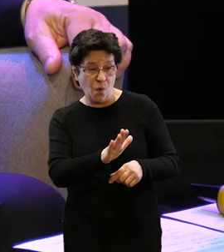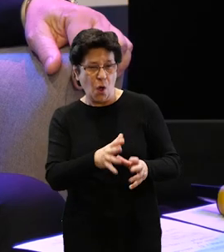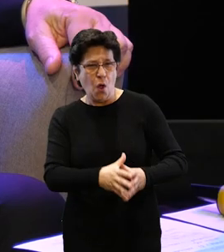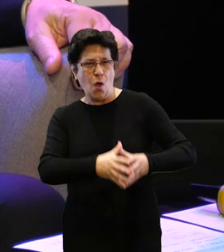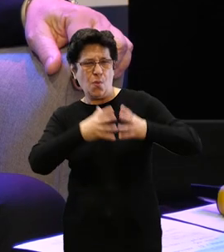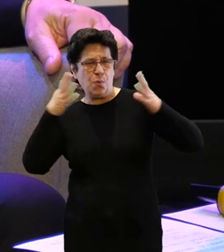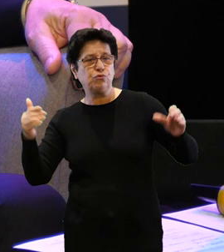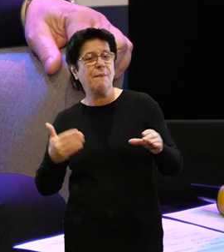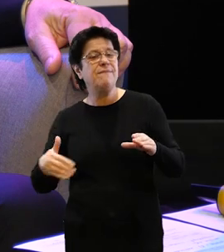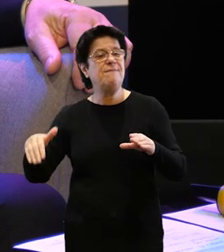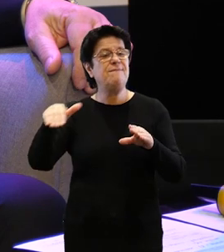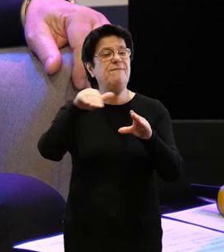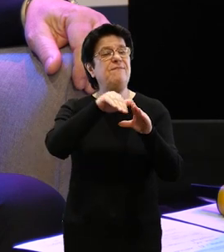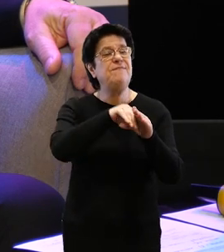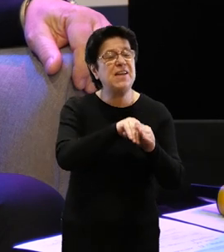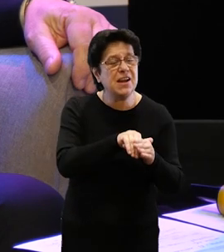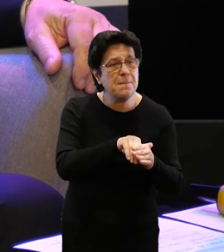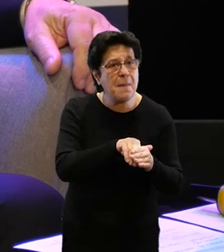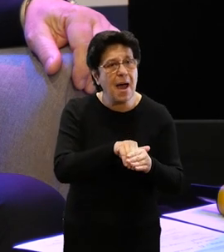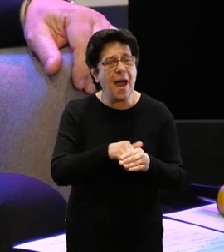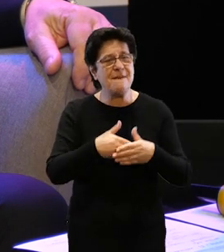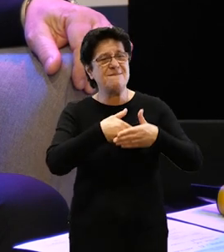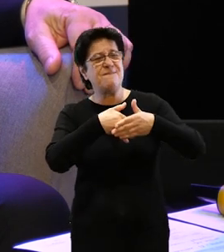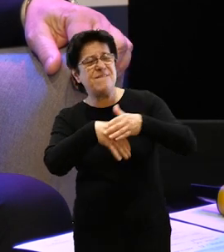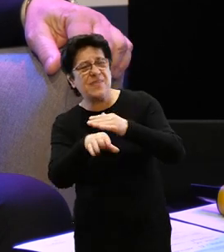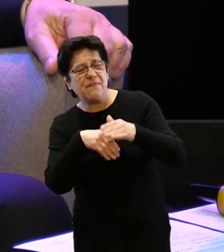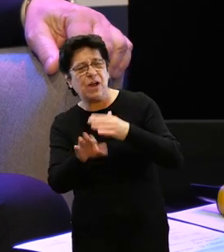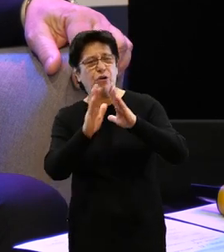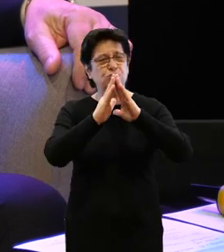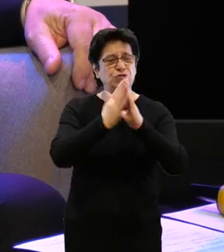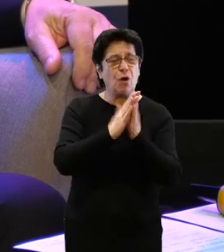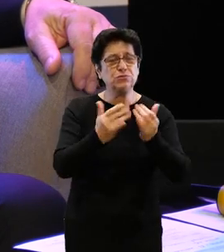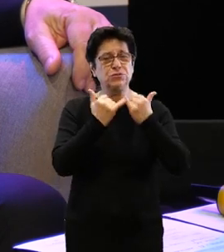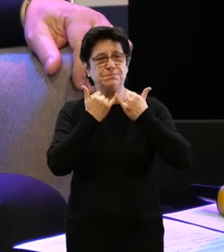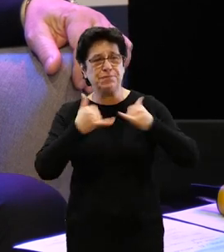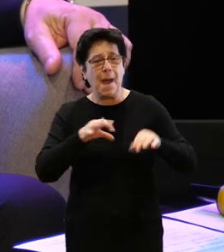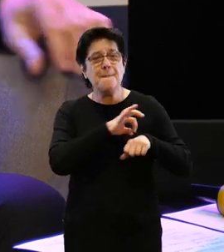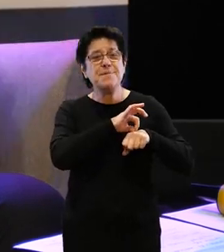taką firmę oficynę wydawniczą i prowadził